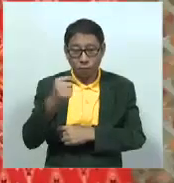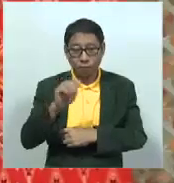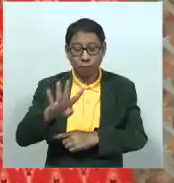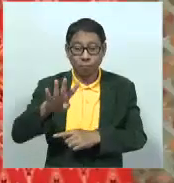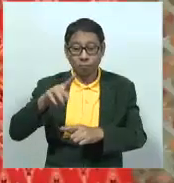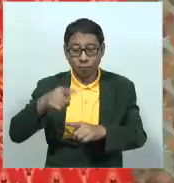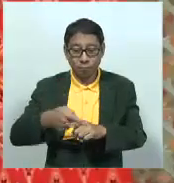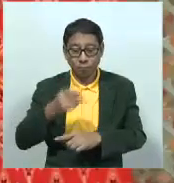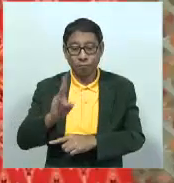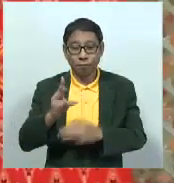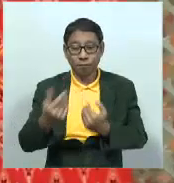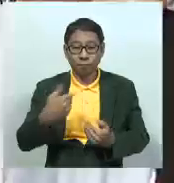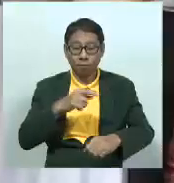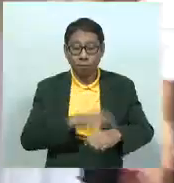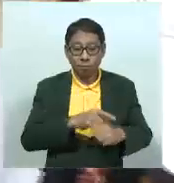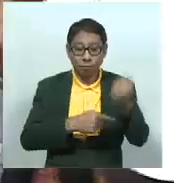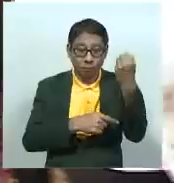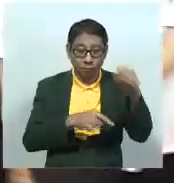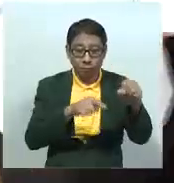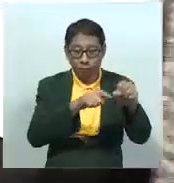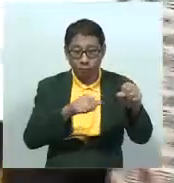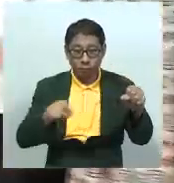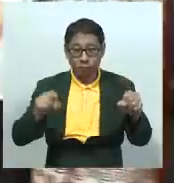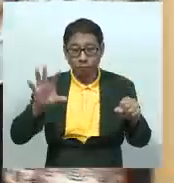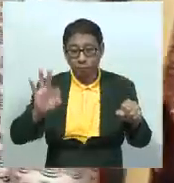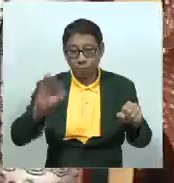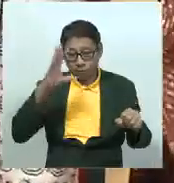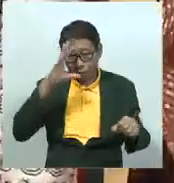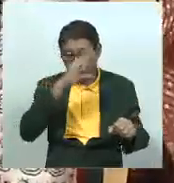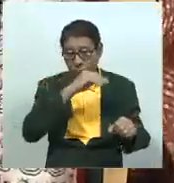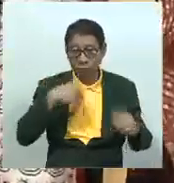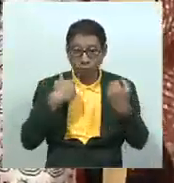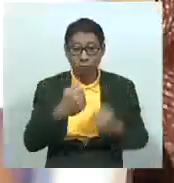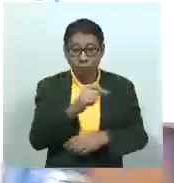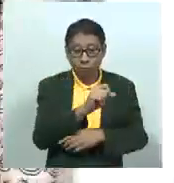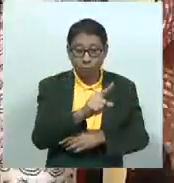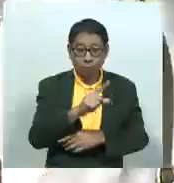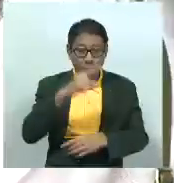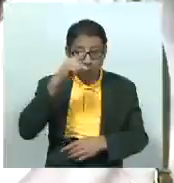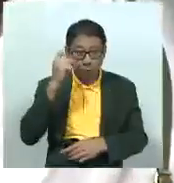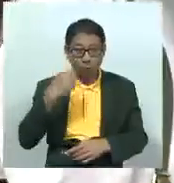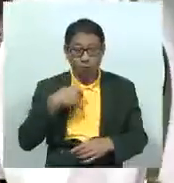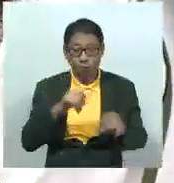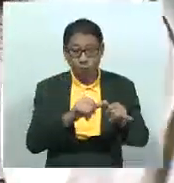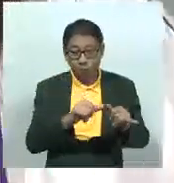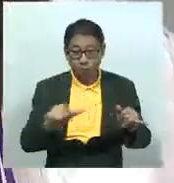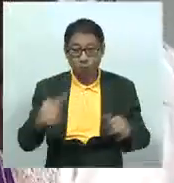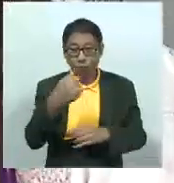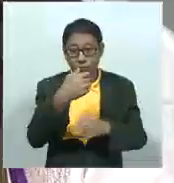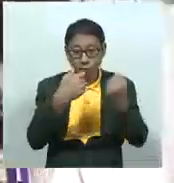รกฎาคมครับตั้งแต่เวลา10นาฬิกาถึง21นาฬิกาส่วนวันศุกร์และวันเสาร์ยาวหน่อยนะครับ